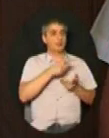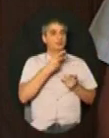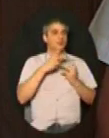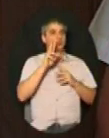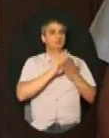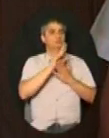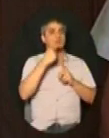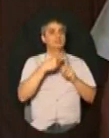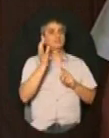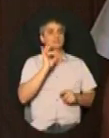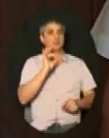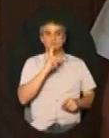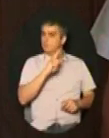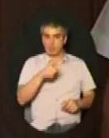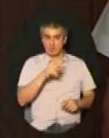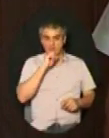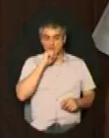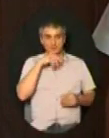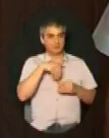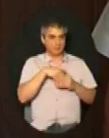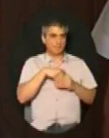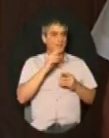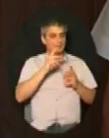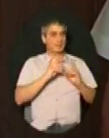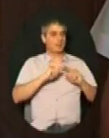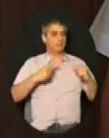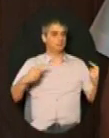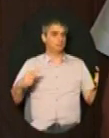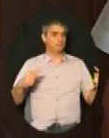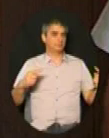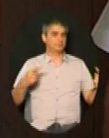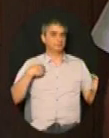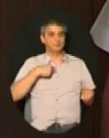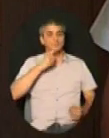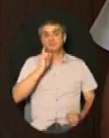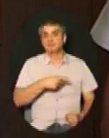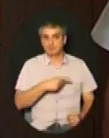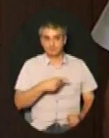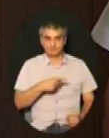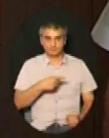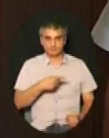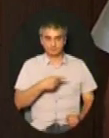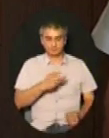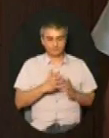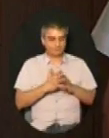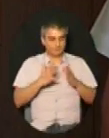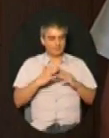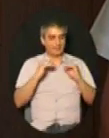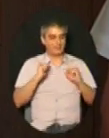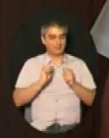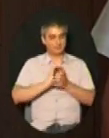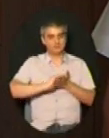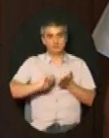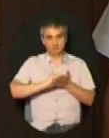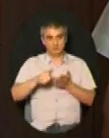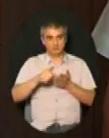מעבר ל-18.5%, אם לא בפנסיית מינימום, בדרכים אחרות. אנחנו צריכים להגדיל את בסיס ההפרשה,